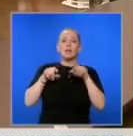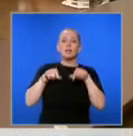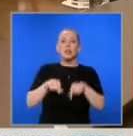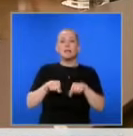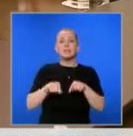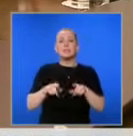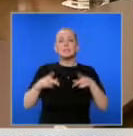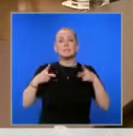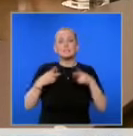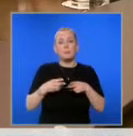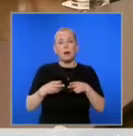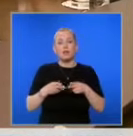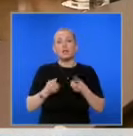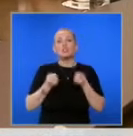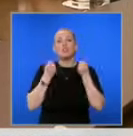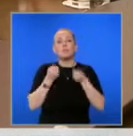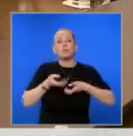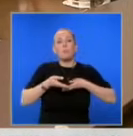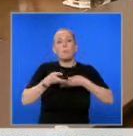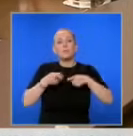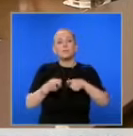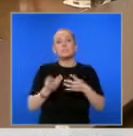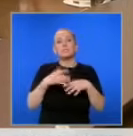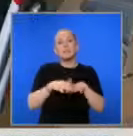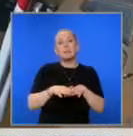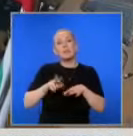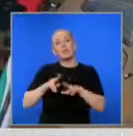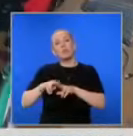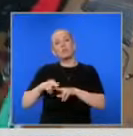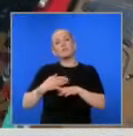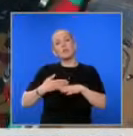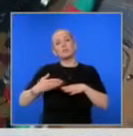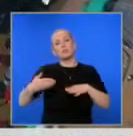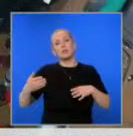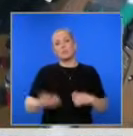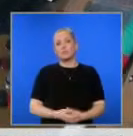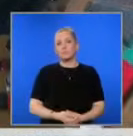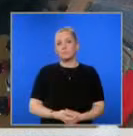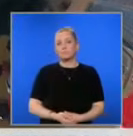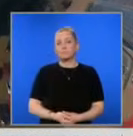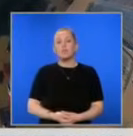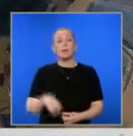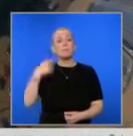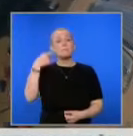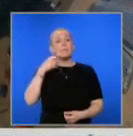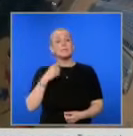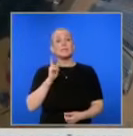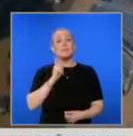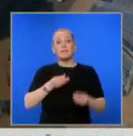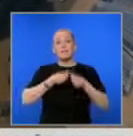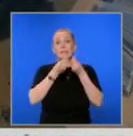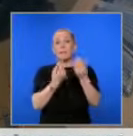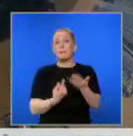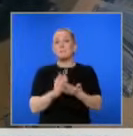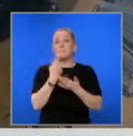спрат животоподдържащите системи или да ги оставят да поработят още малко. След консултациите президентът трябва да връчи и първия